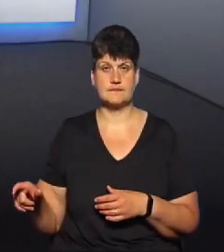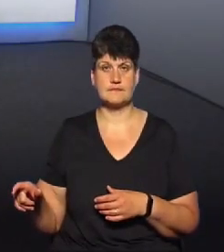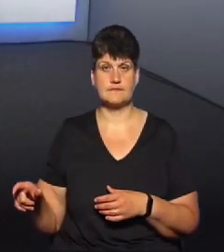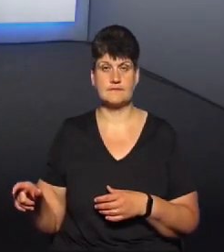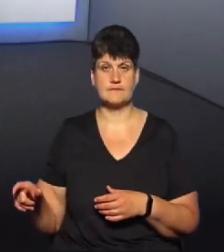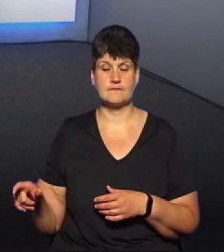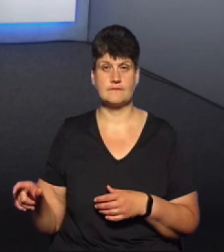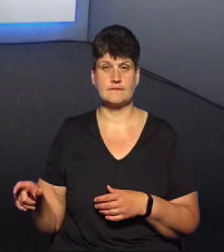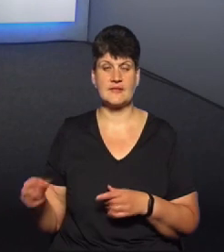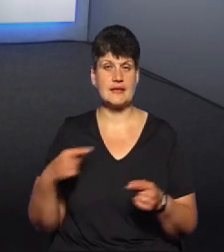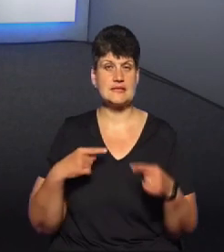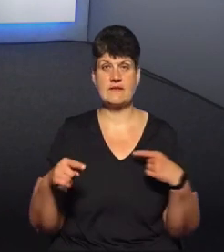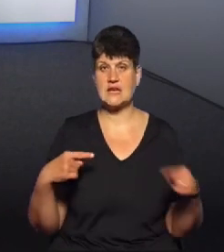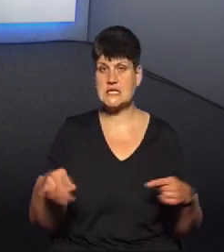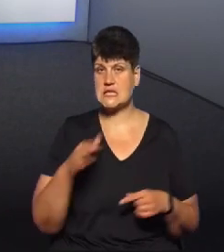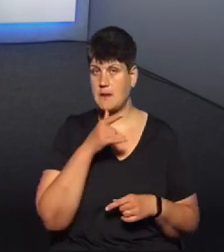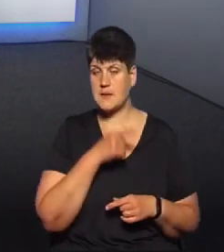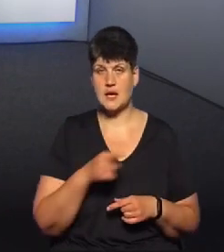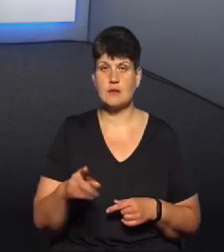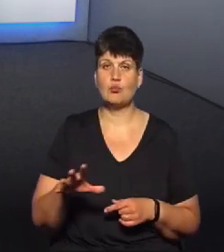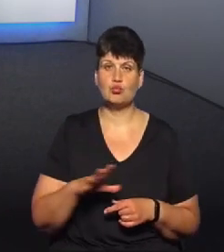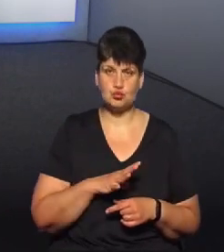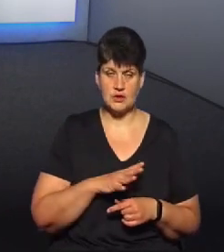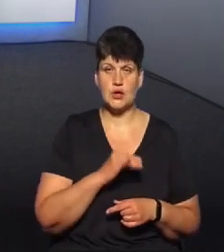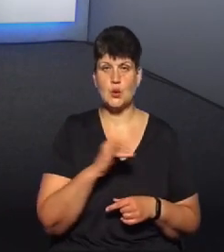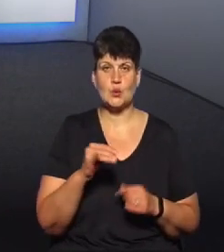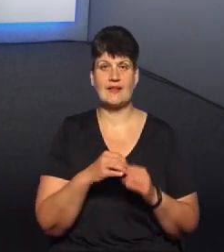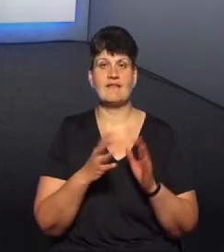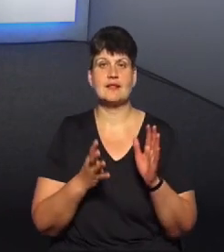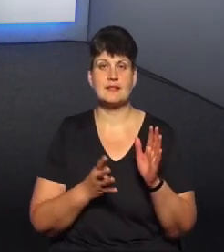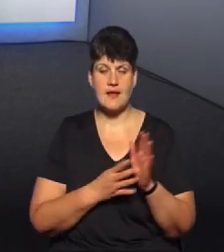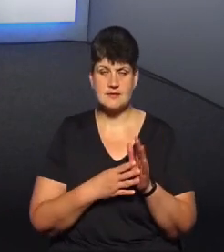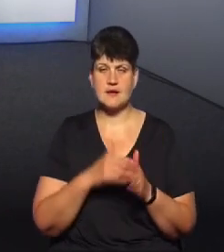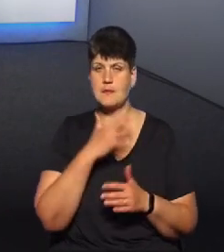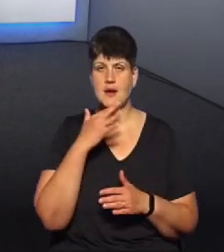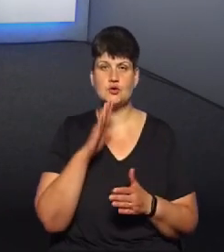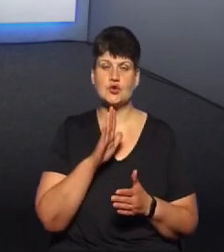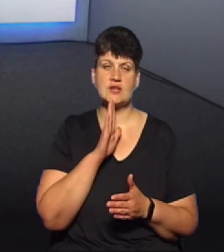за різний період були і в U19, і багато дівчат в